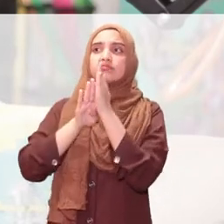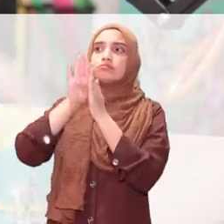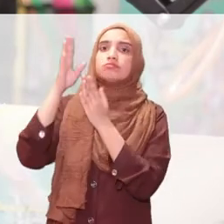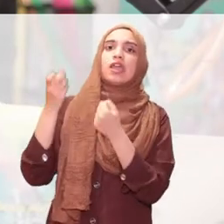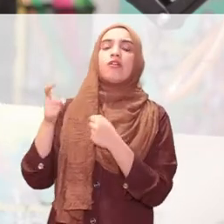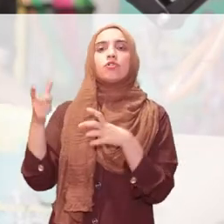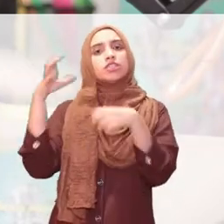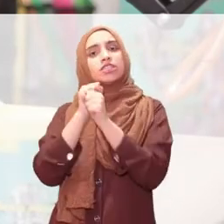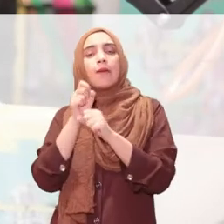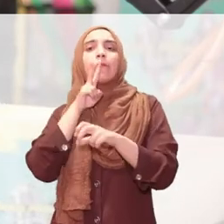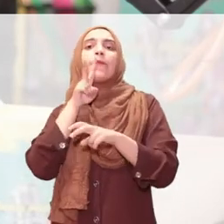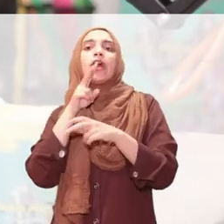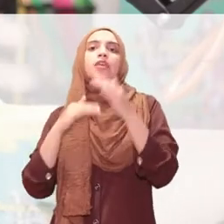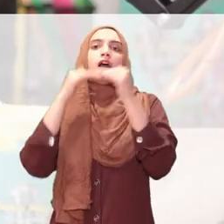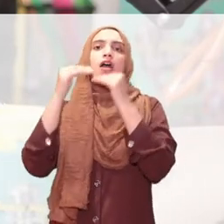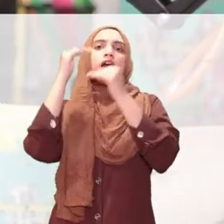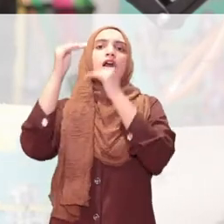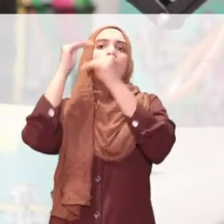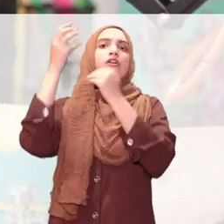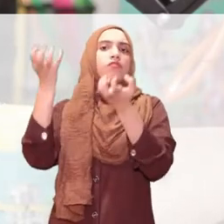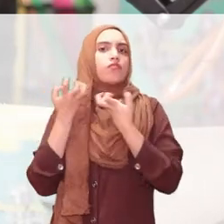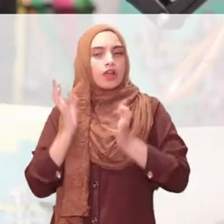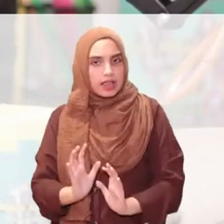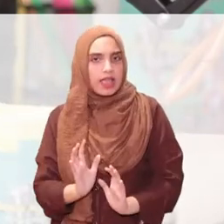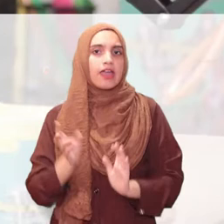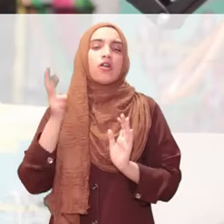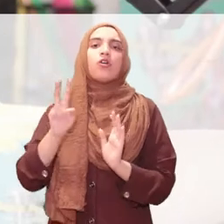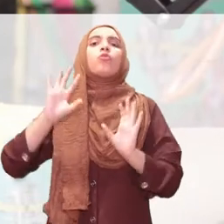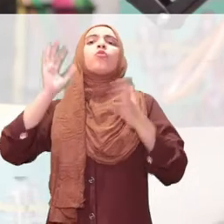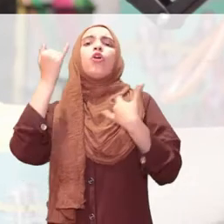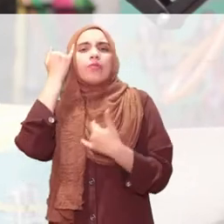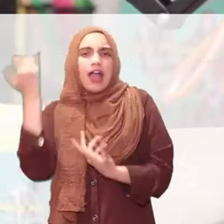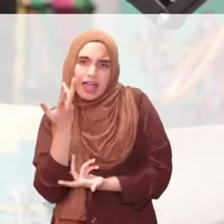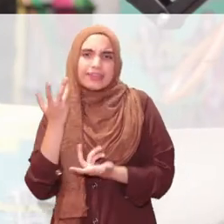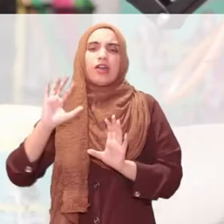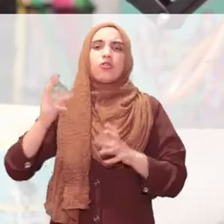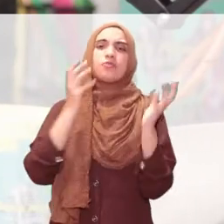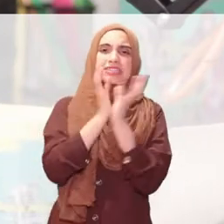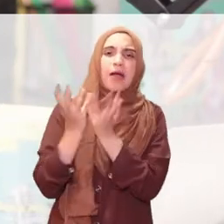विडियो शिवजी का है यह चाहिए वह प्रोडक्ट का सब्सक्राइब लाइक